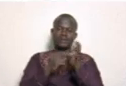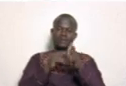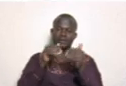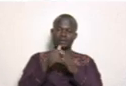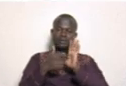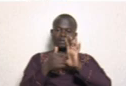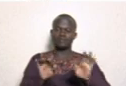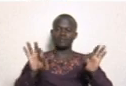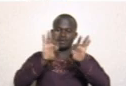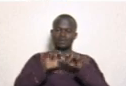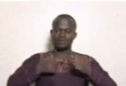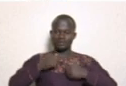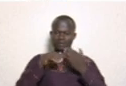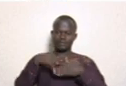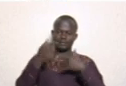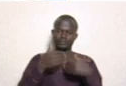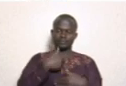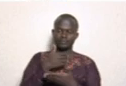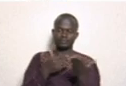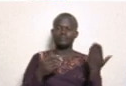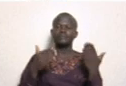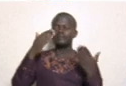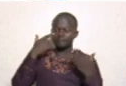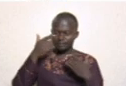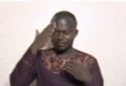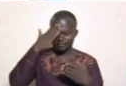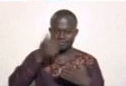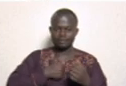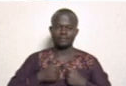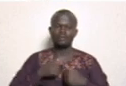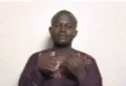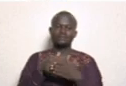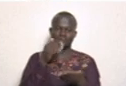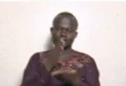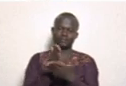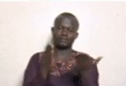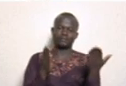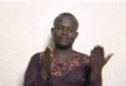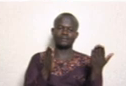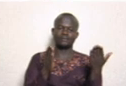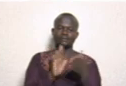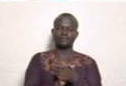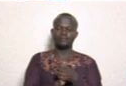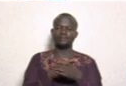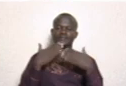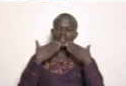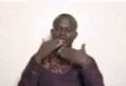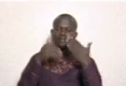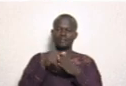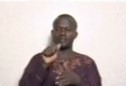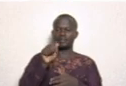za ndangagaciro z'Abanyarwanda muracyazifite, ubabonye amenya ko muri Abanyarwanda cyane. Reka